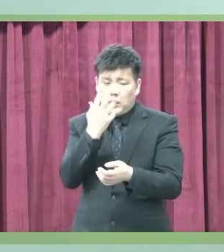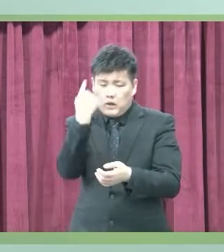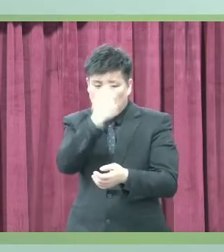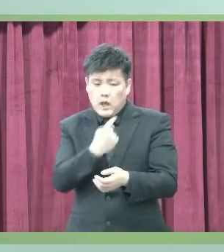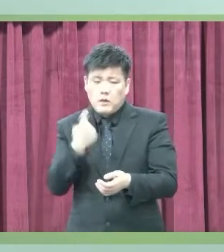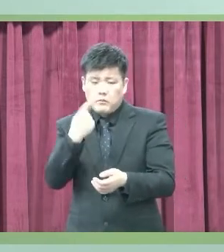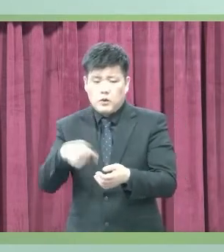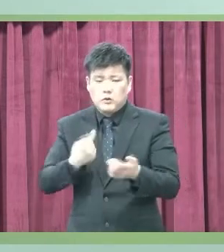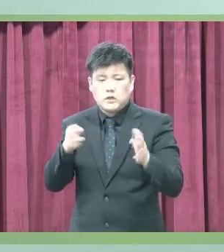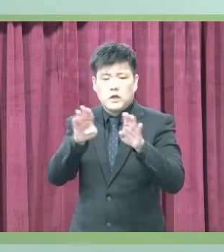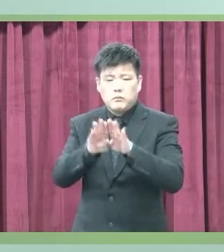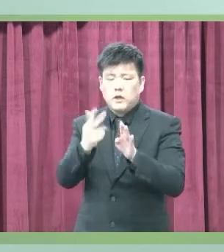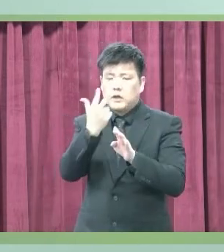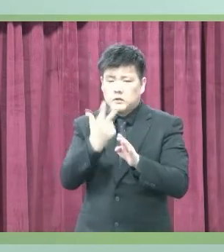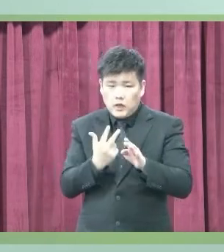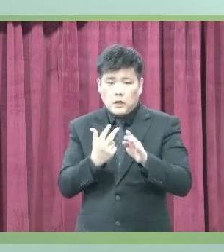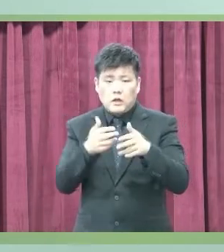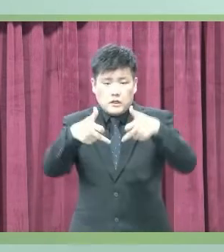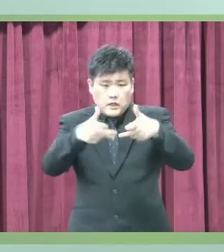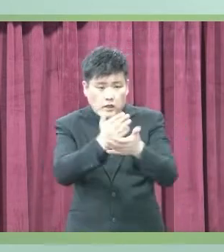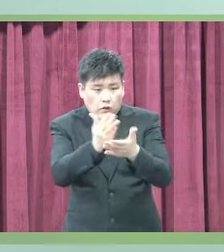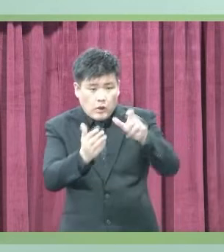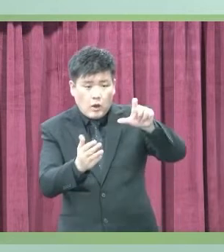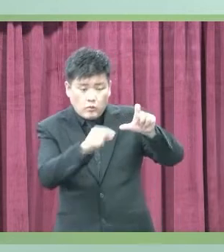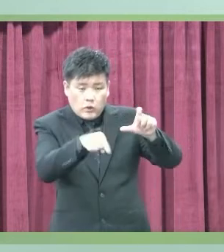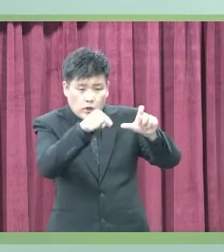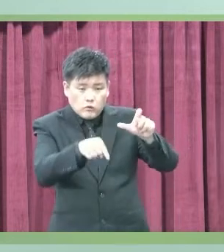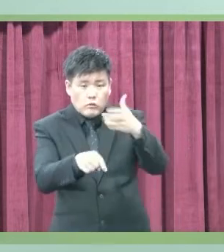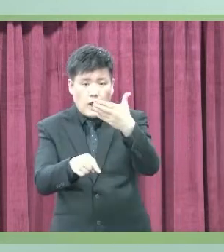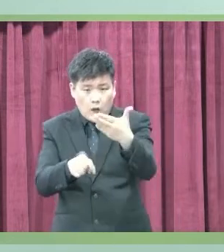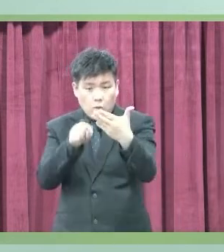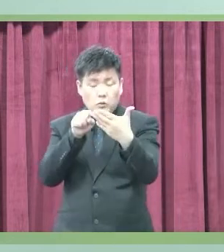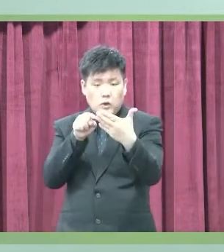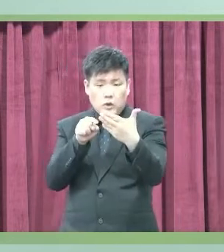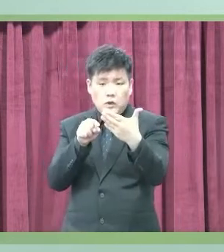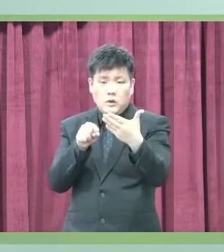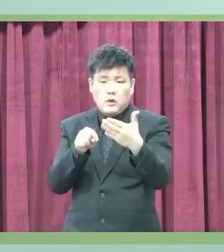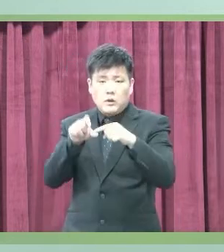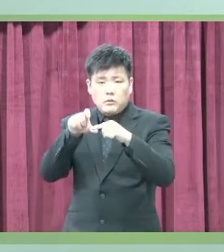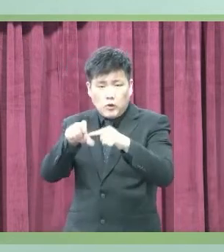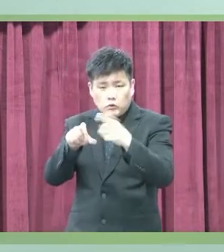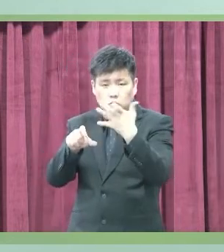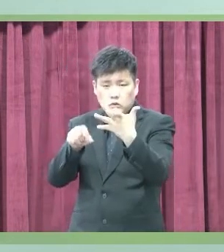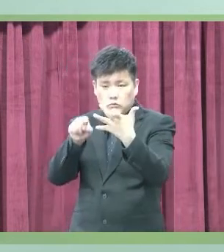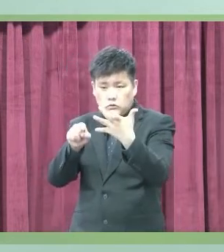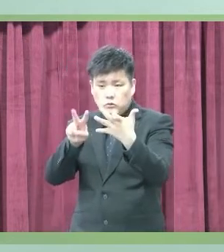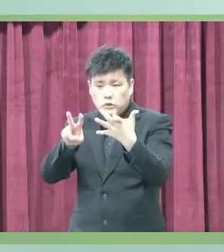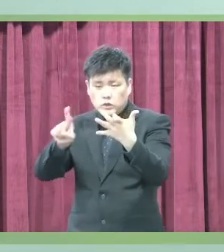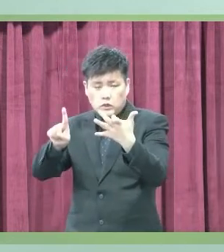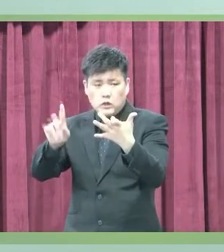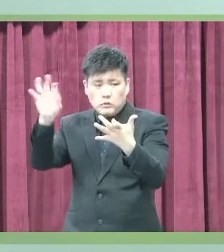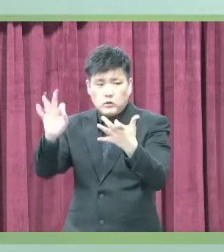총 15개 장애 유형 중 9개의 장애 유형의 검진 미수검률이 평균 19.11보다 높습니다.